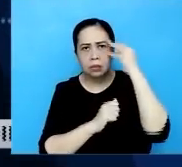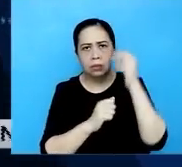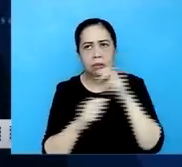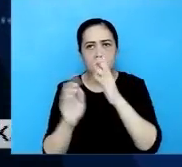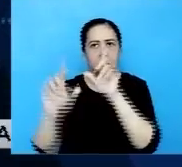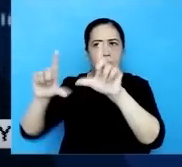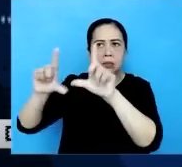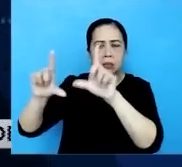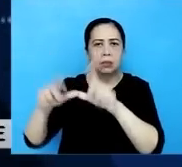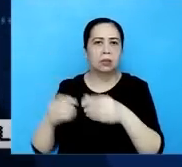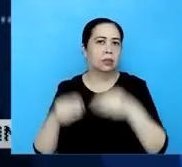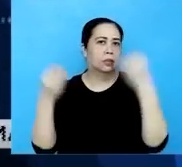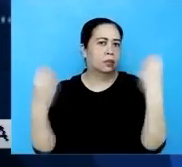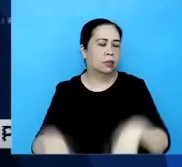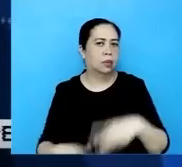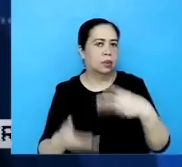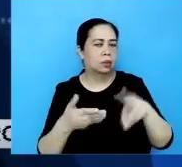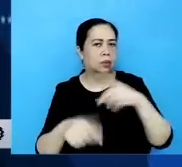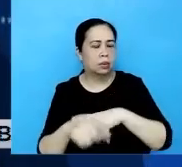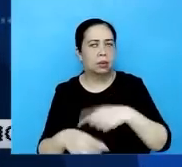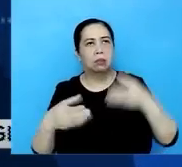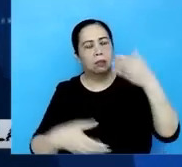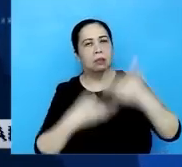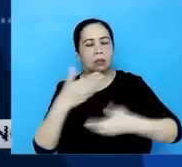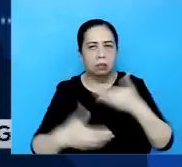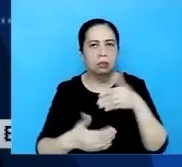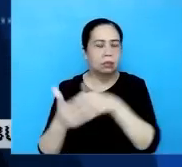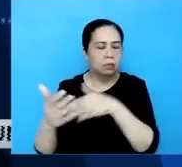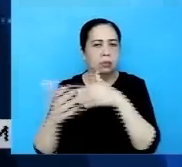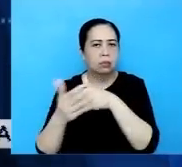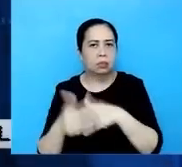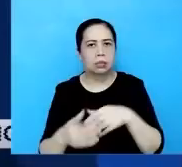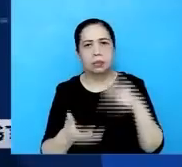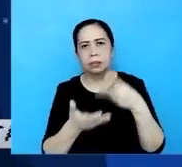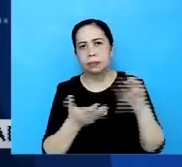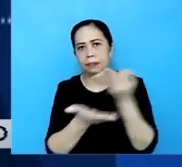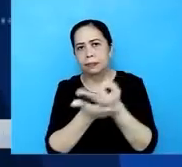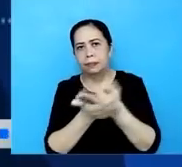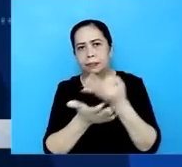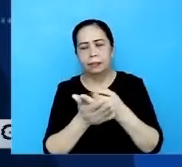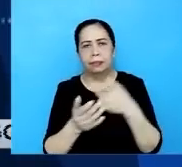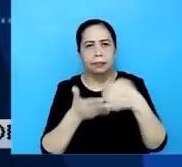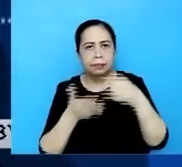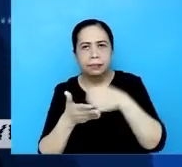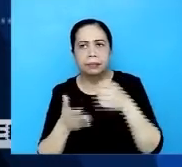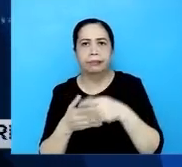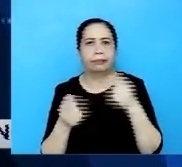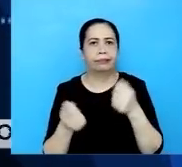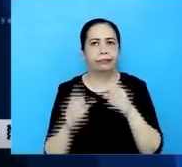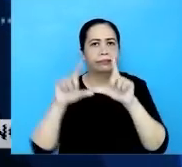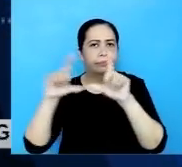nasayang tuloy yung panahon ng mga piskal, ng hukuman, at nasayang din yung kabanambayan na ginastos. Kinakailangan siguro din, itaasan natin